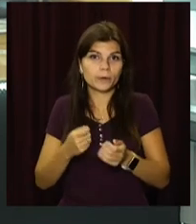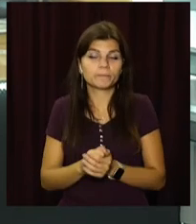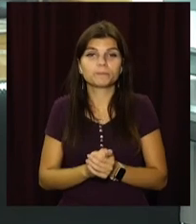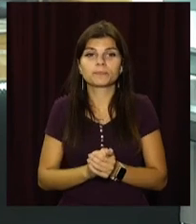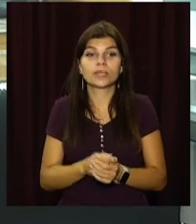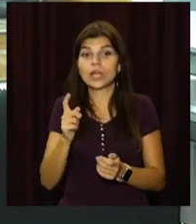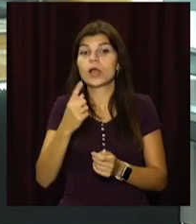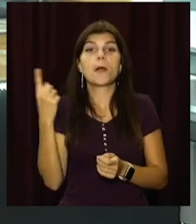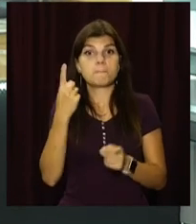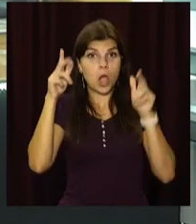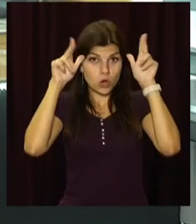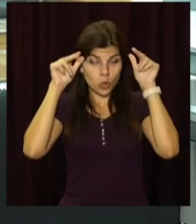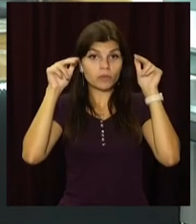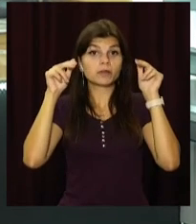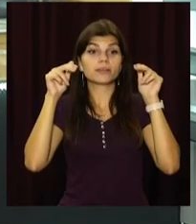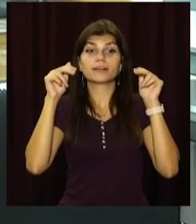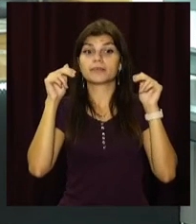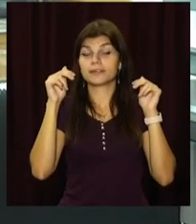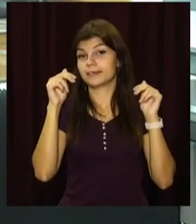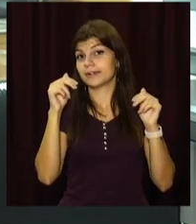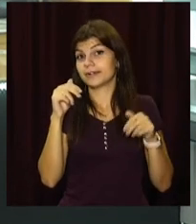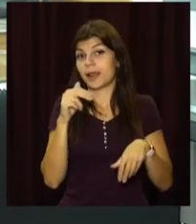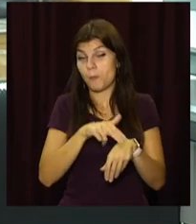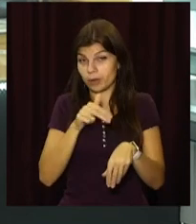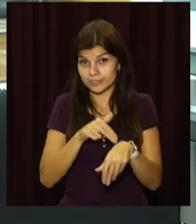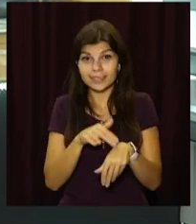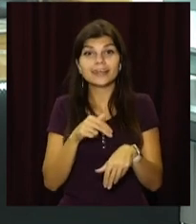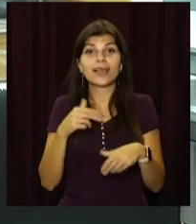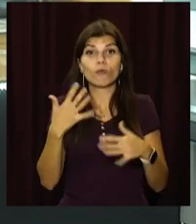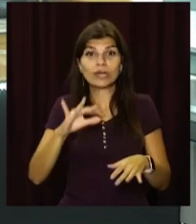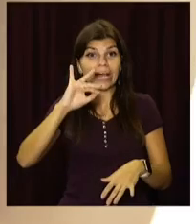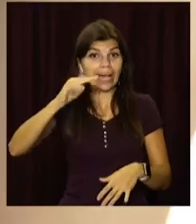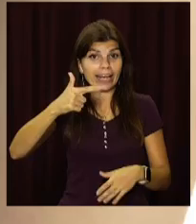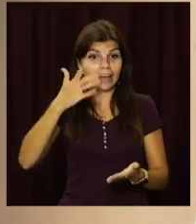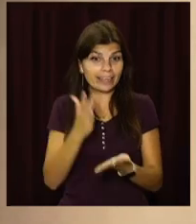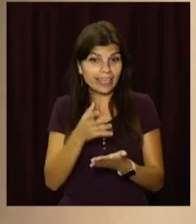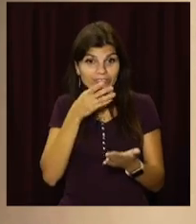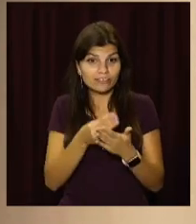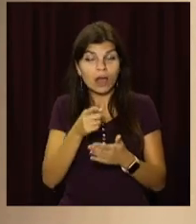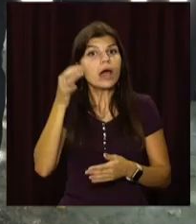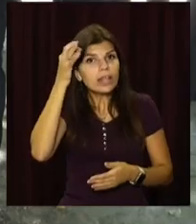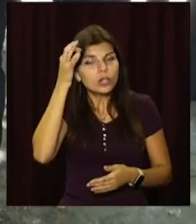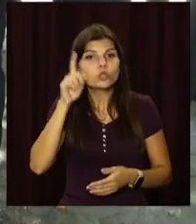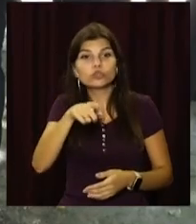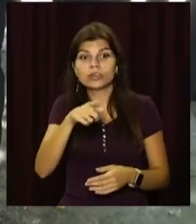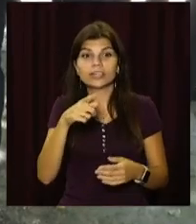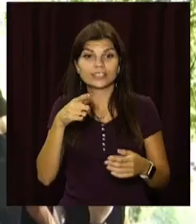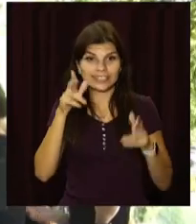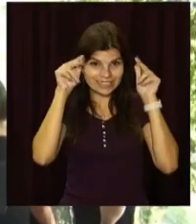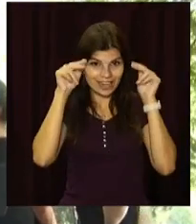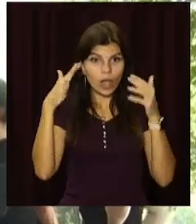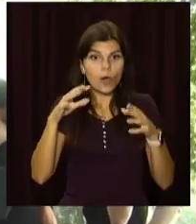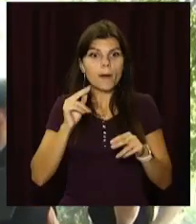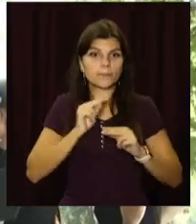Перший кролик-поліцейський завів власний інстаграм. В акаунті Топотуна вже 4 пости. Нагадаємо, Пухнастик вже 4-й місяць